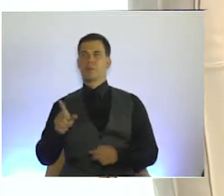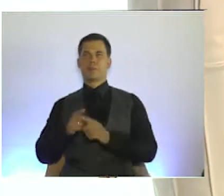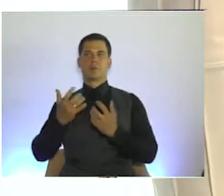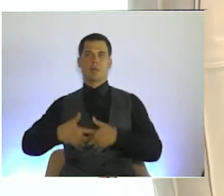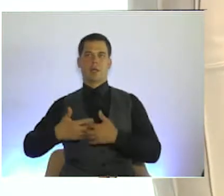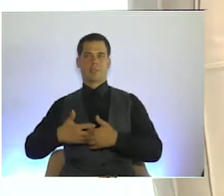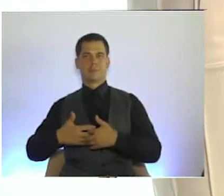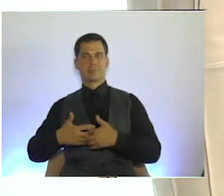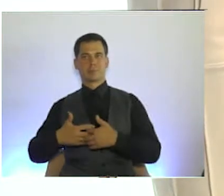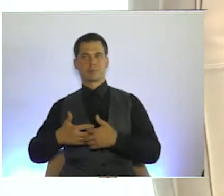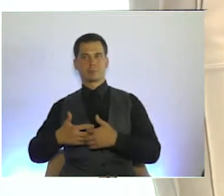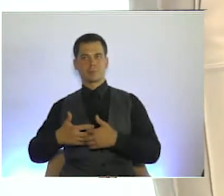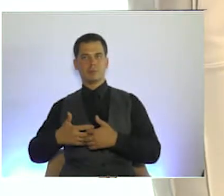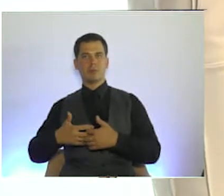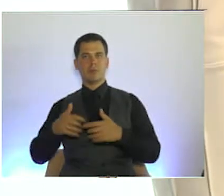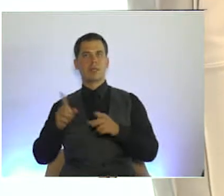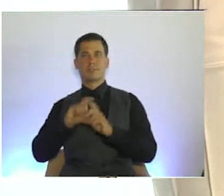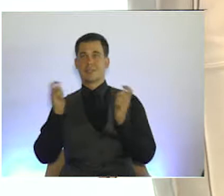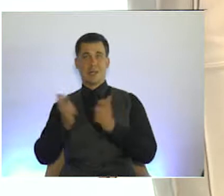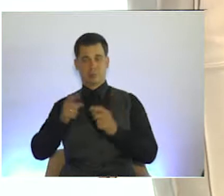Pan Paweł Czerwony, Netitech.